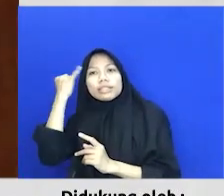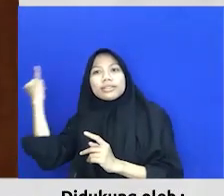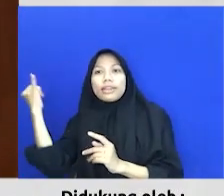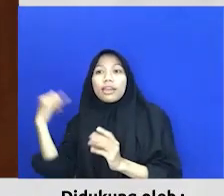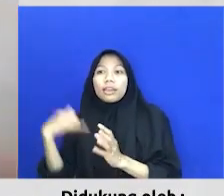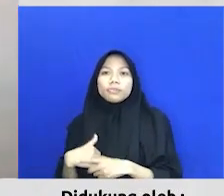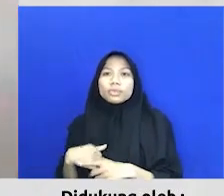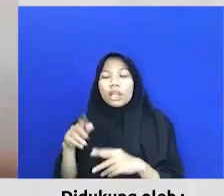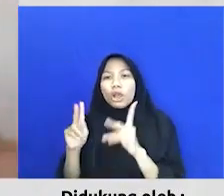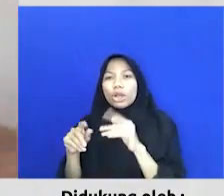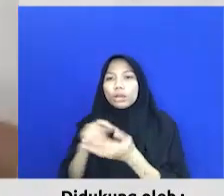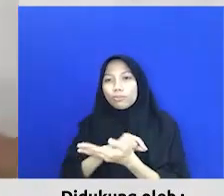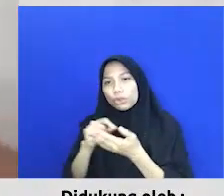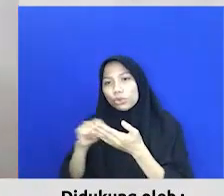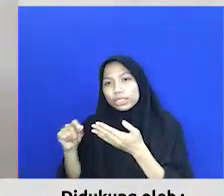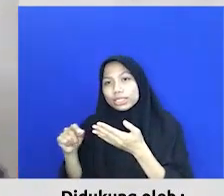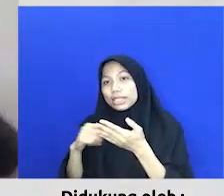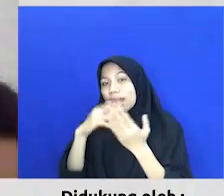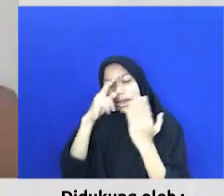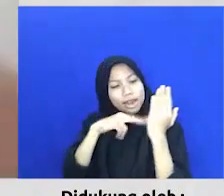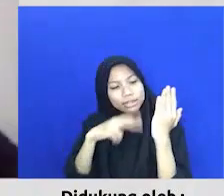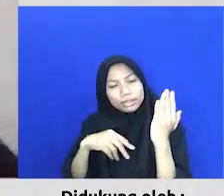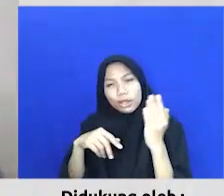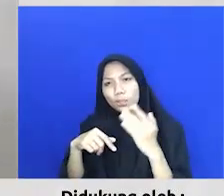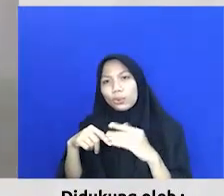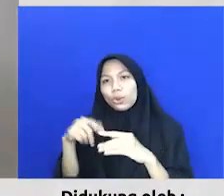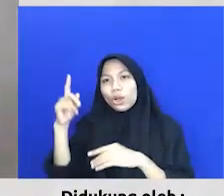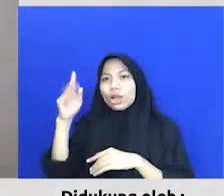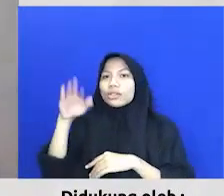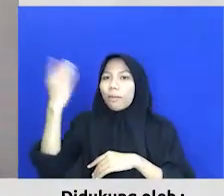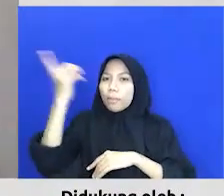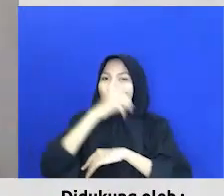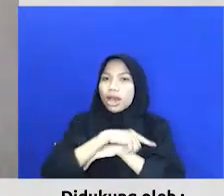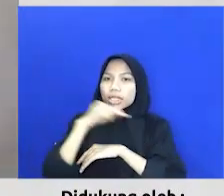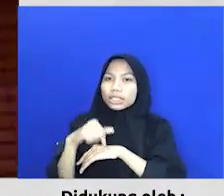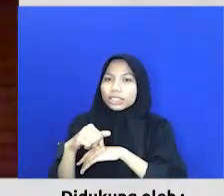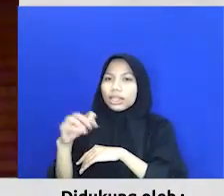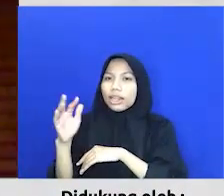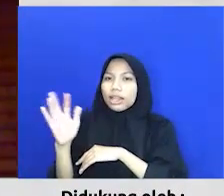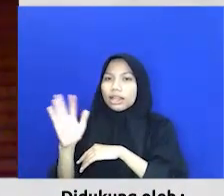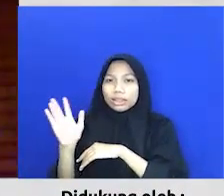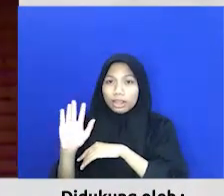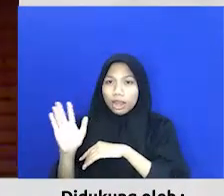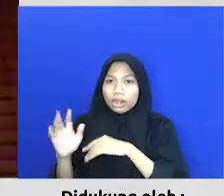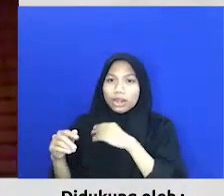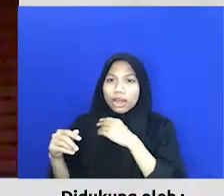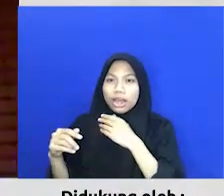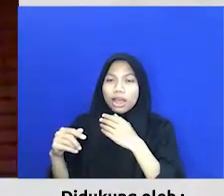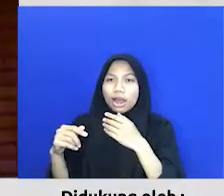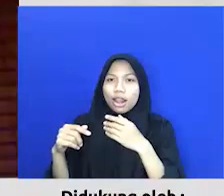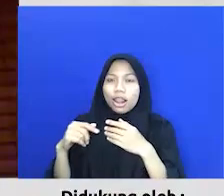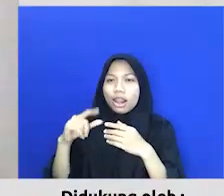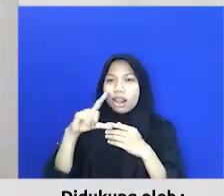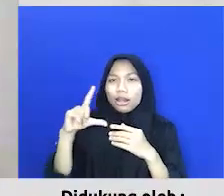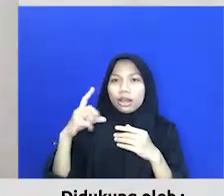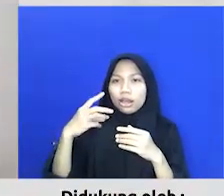Karakterisasi yang ketika bicara soal, ya saya ingin ini, yang majalah yang dibuka majalah Life. Loh. Gitu.